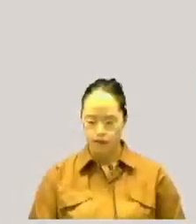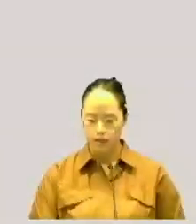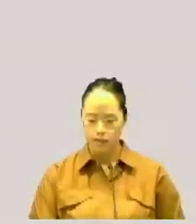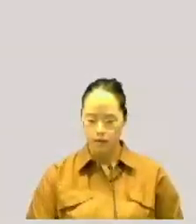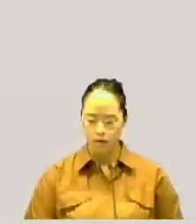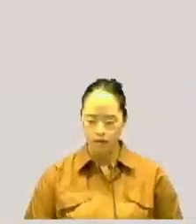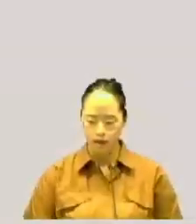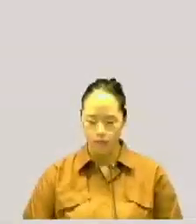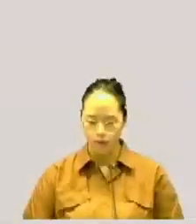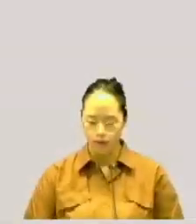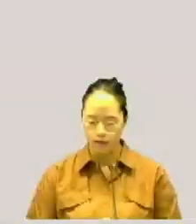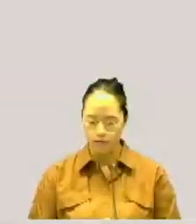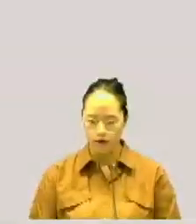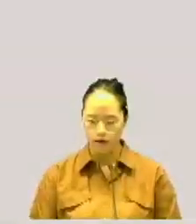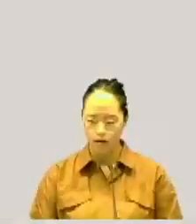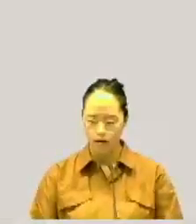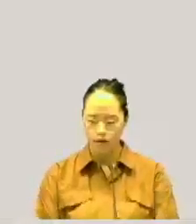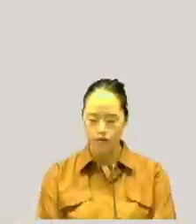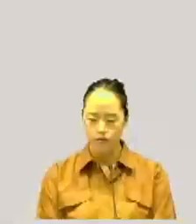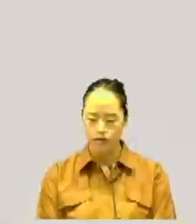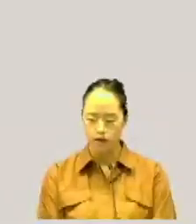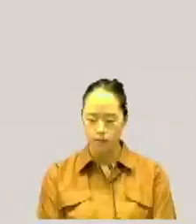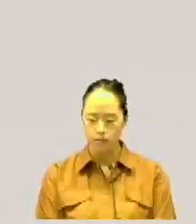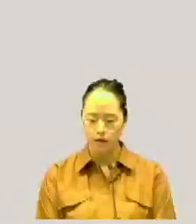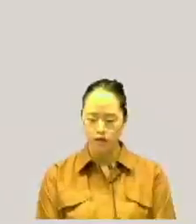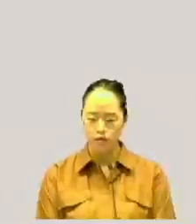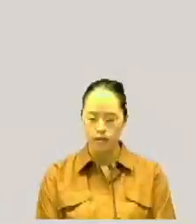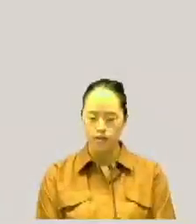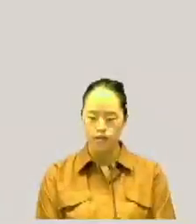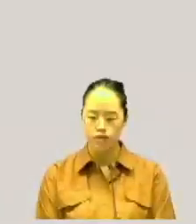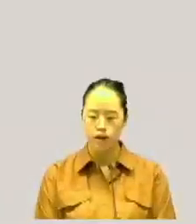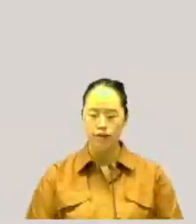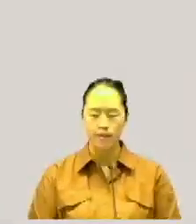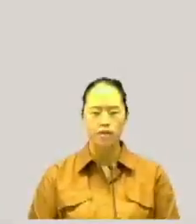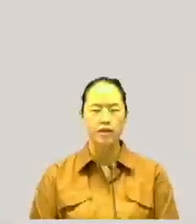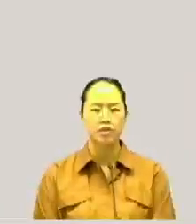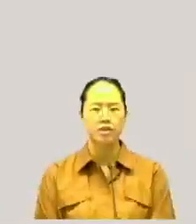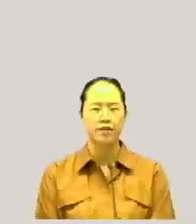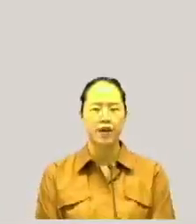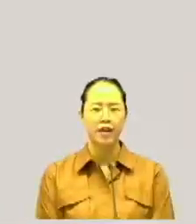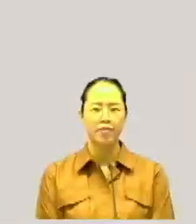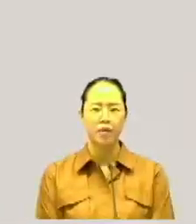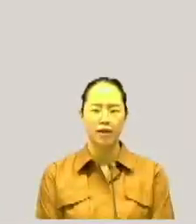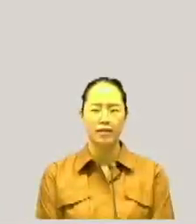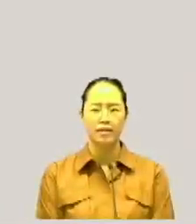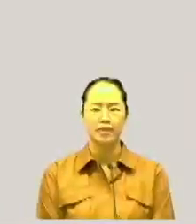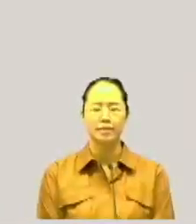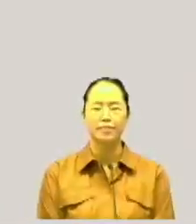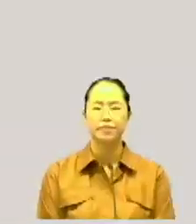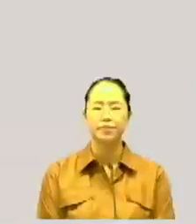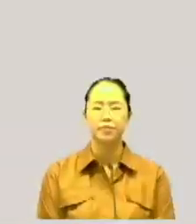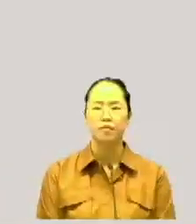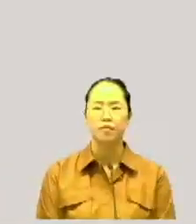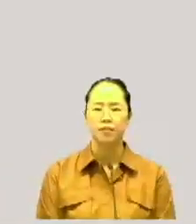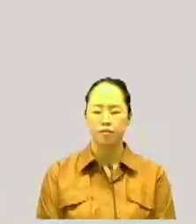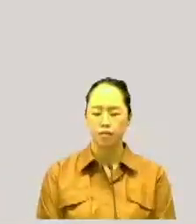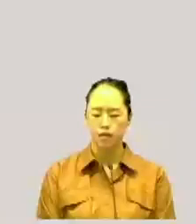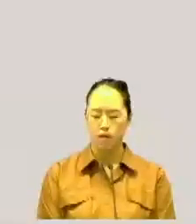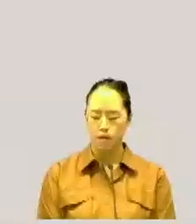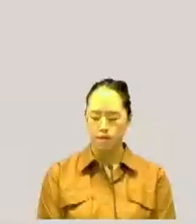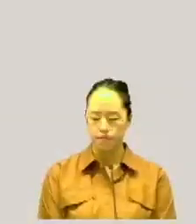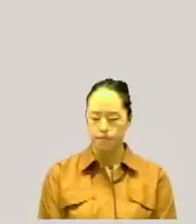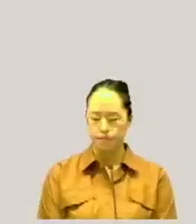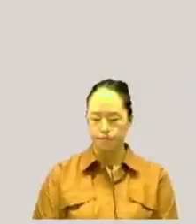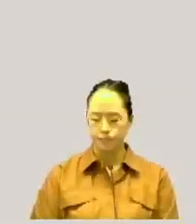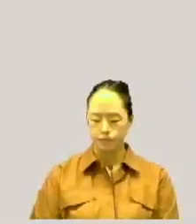让我们来一一来查考一下，如果时间允许的话，我们第一个问题先看一下，到底谁是真正的神呢？这是一